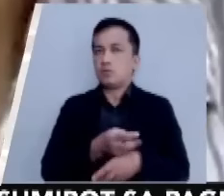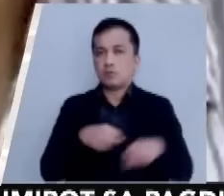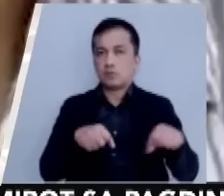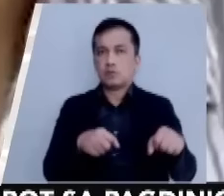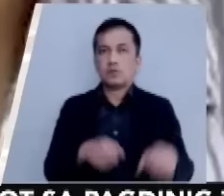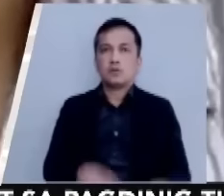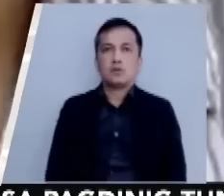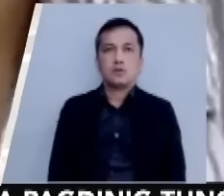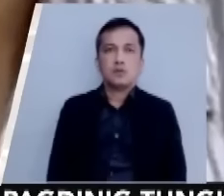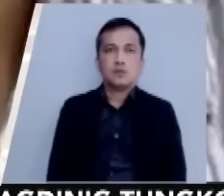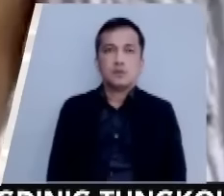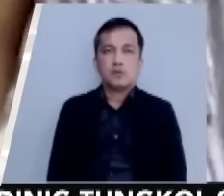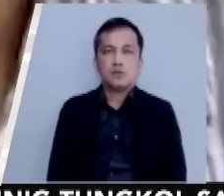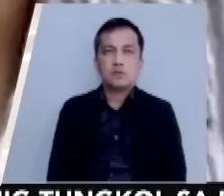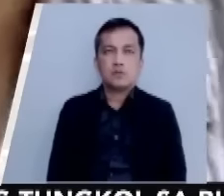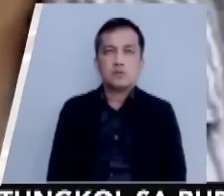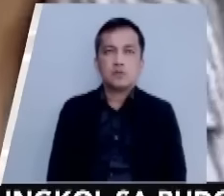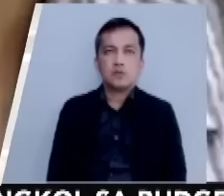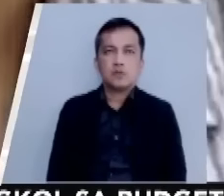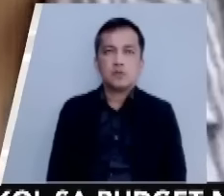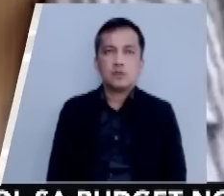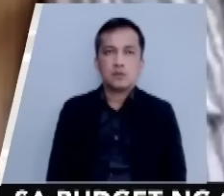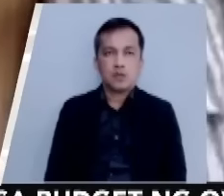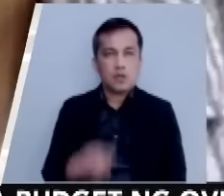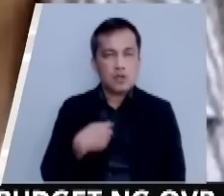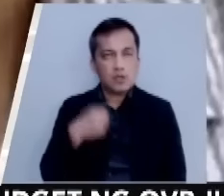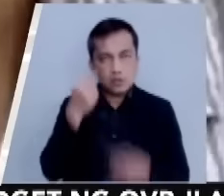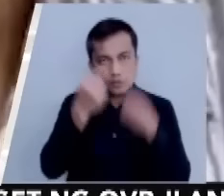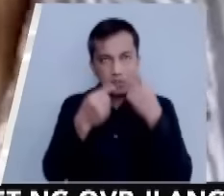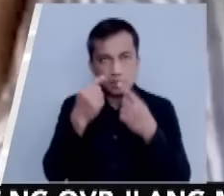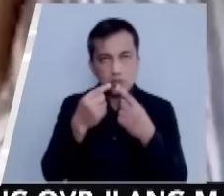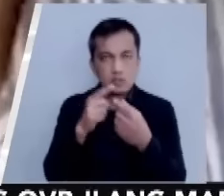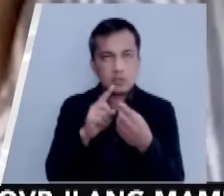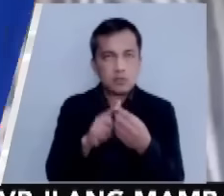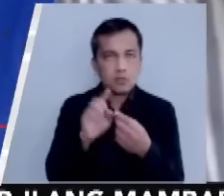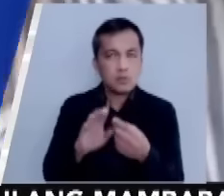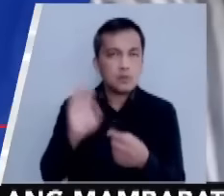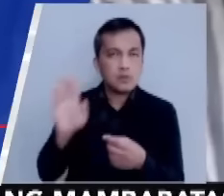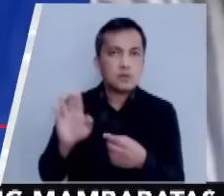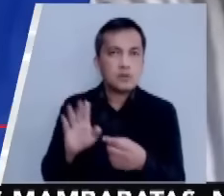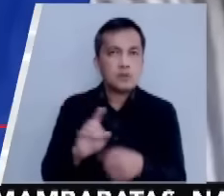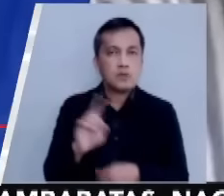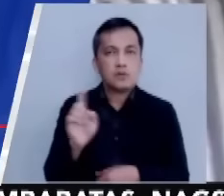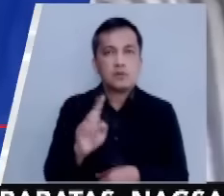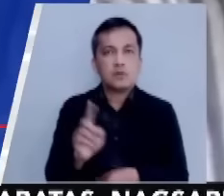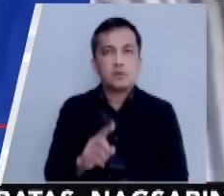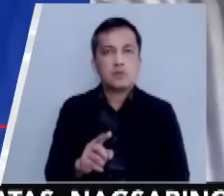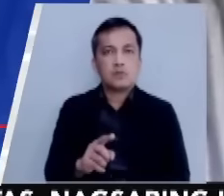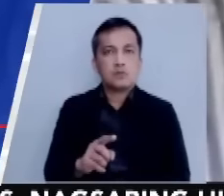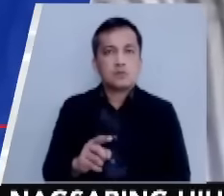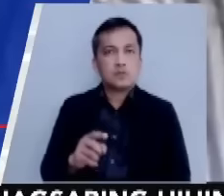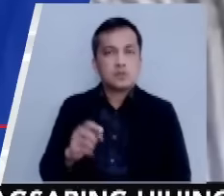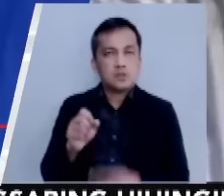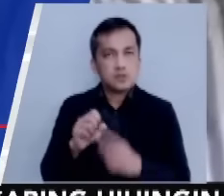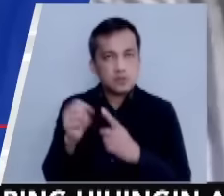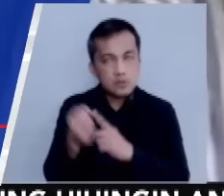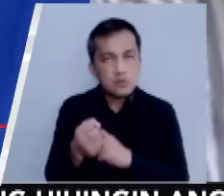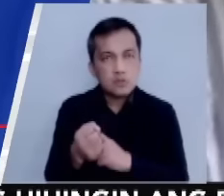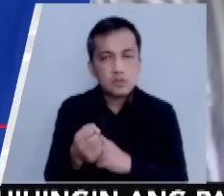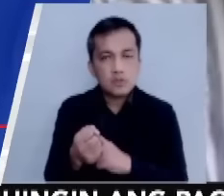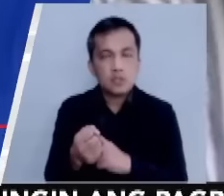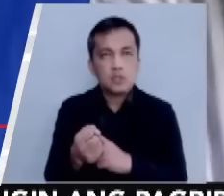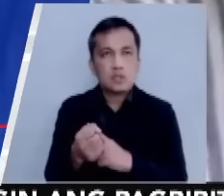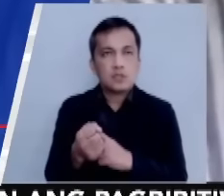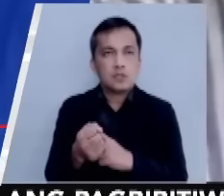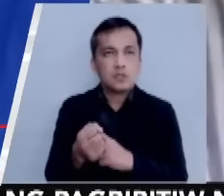mas nag-aalala ako sa kanya kung ano ba yung katayuan or ano yung pinalalagyan niya